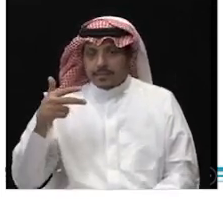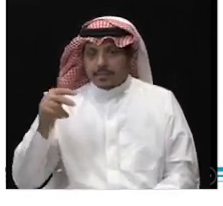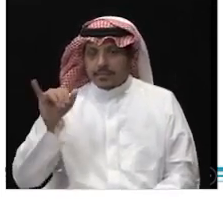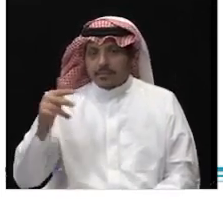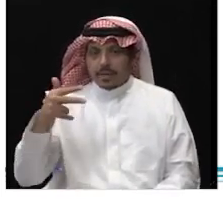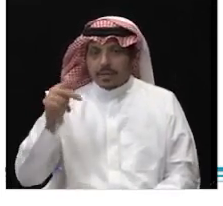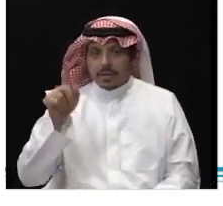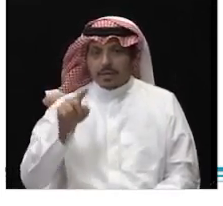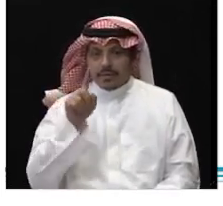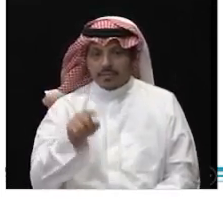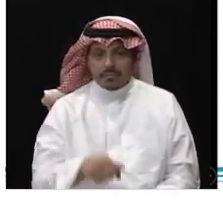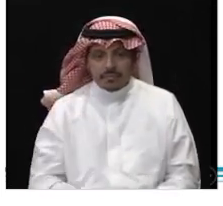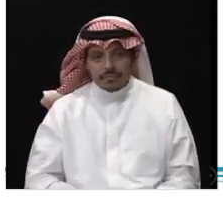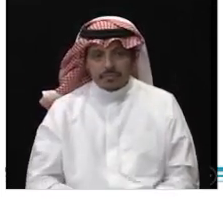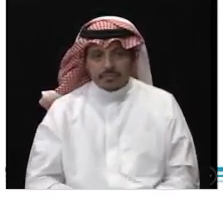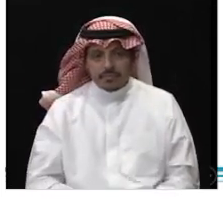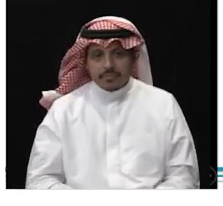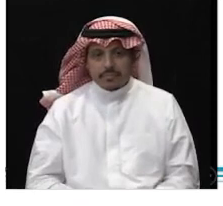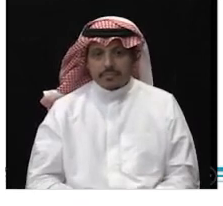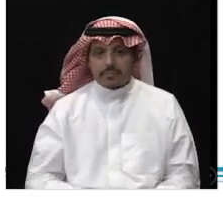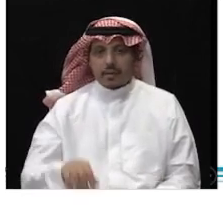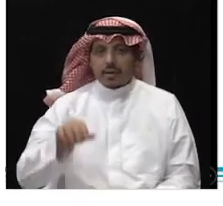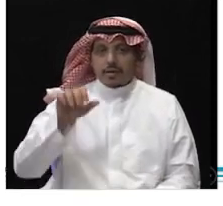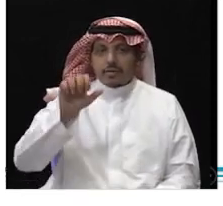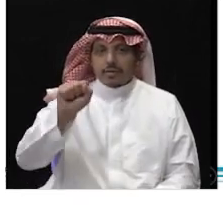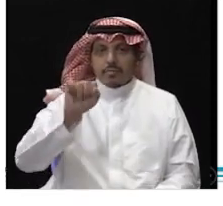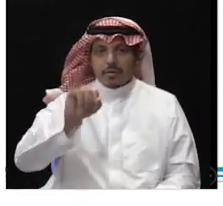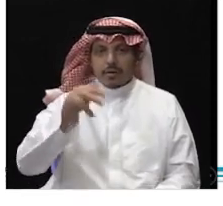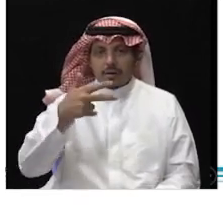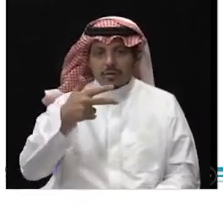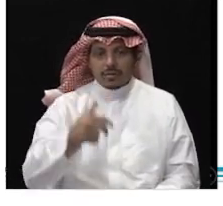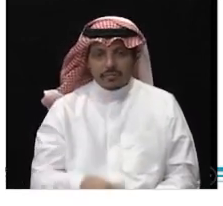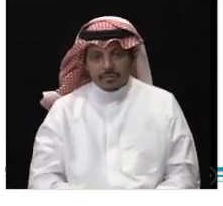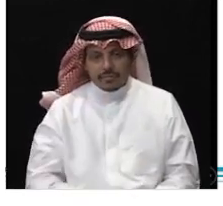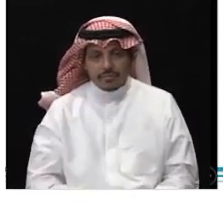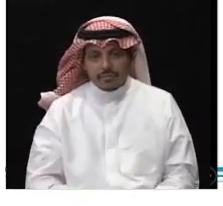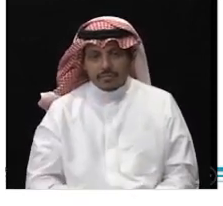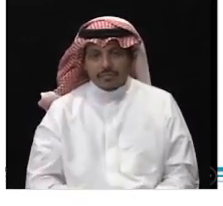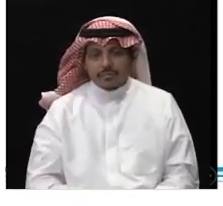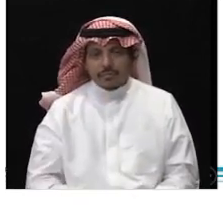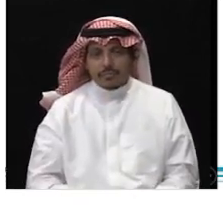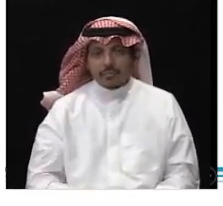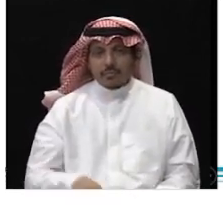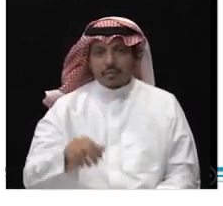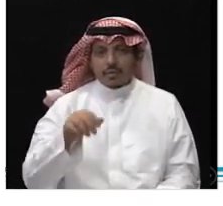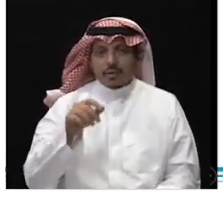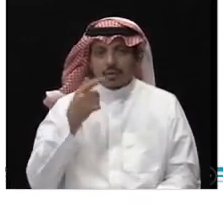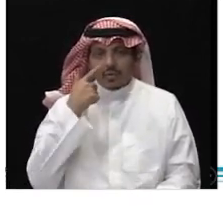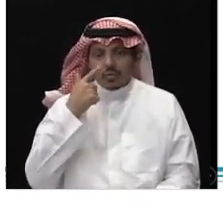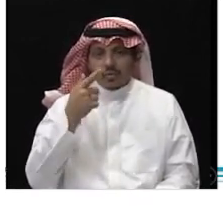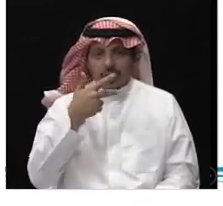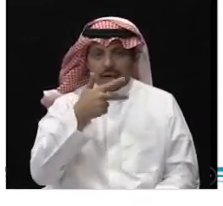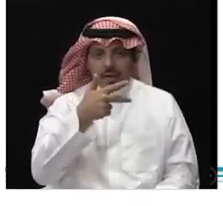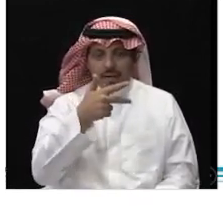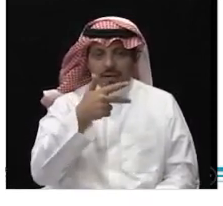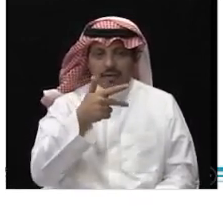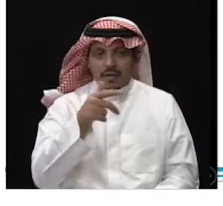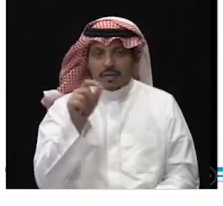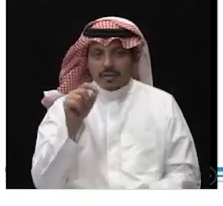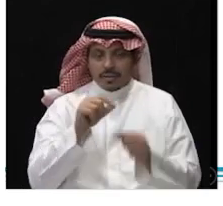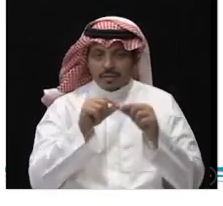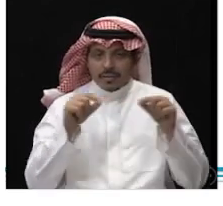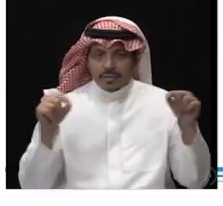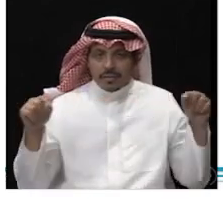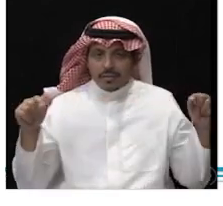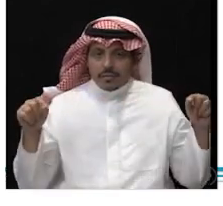جميل، مغربو، وهنا صم غو، أحسنتم. لاحظ حرف الغاء كيف يكتب على